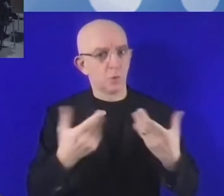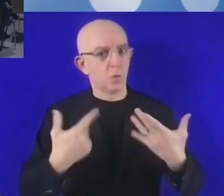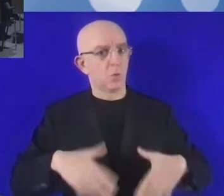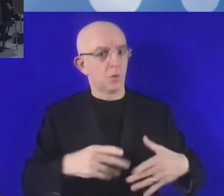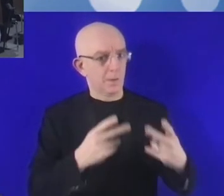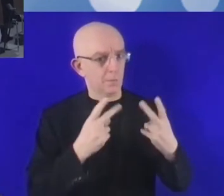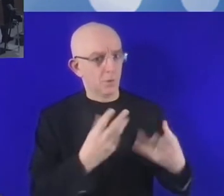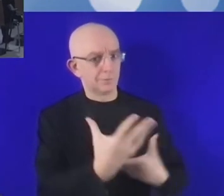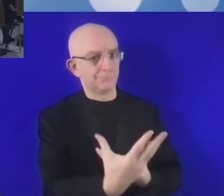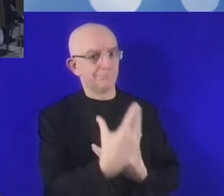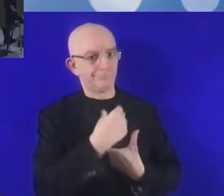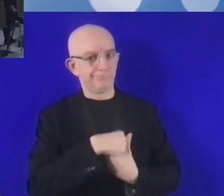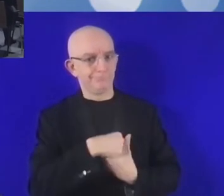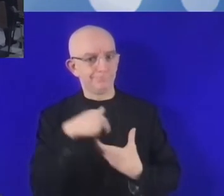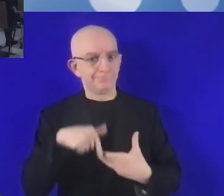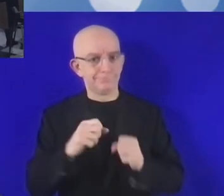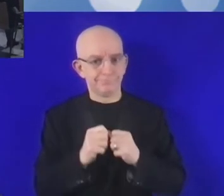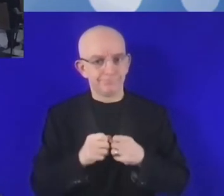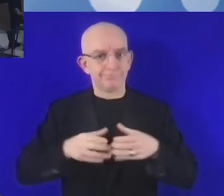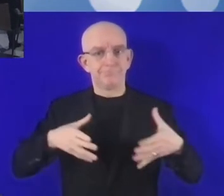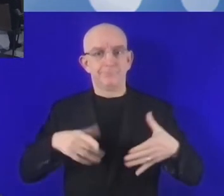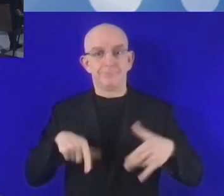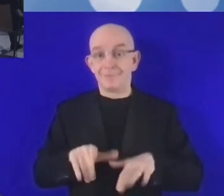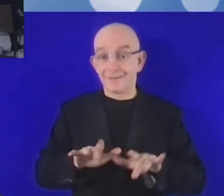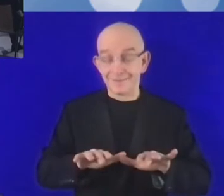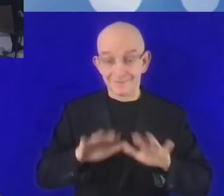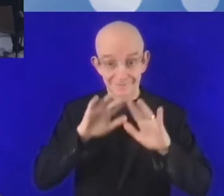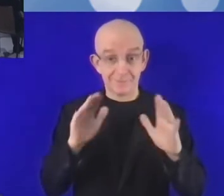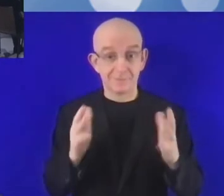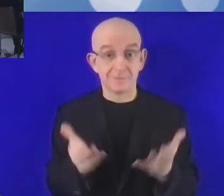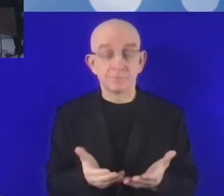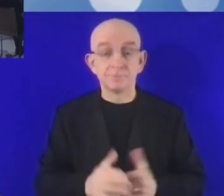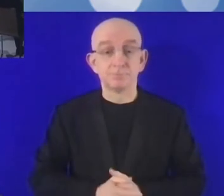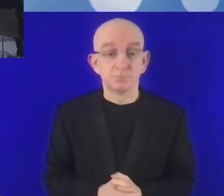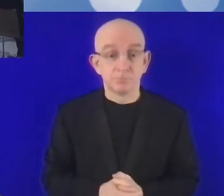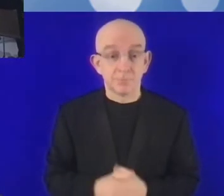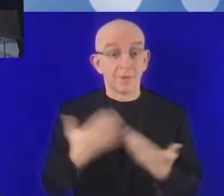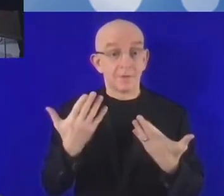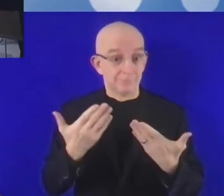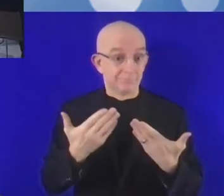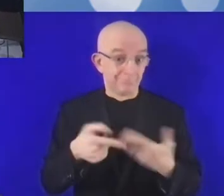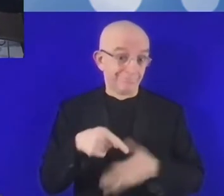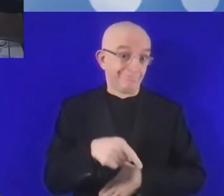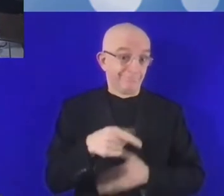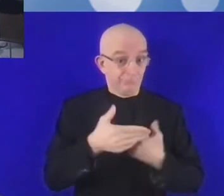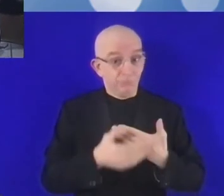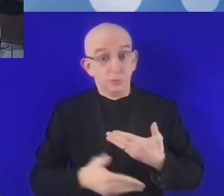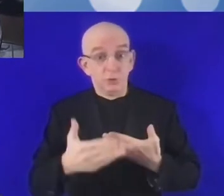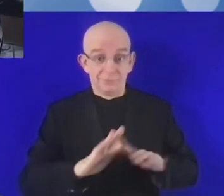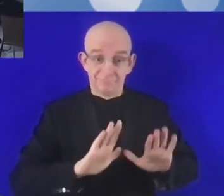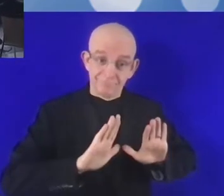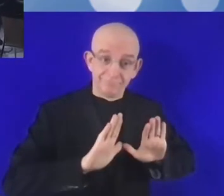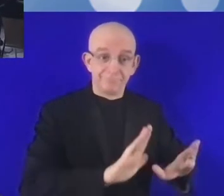très important dans son développement. Or, l'avenir appartient aux jeunes, bien sûr. C'est pourquoi il est extrêmement important